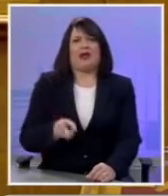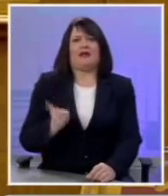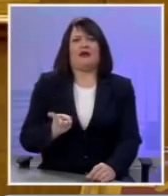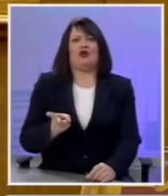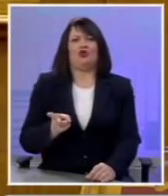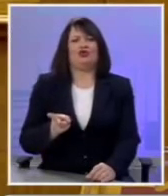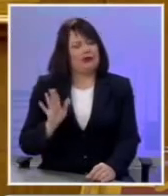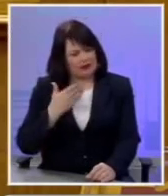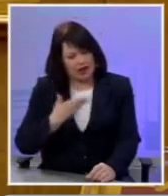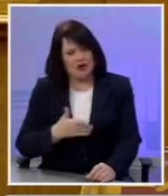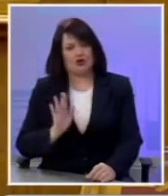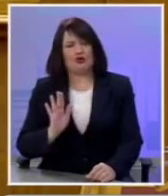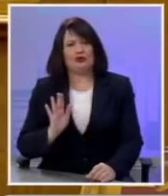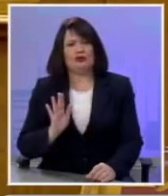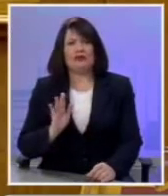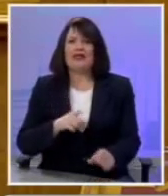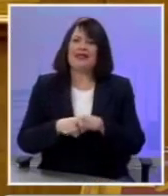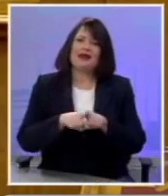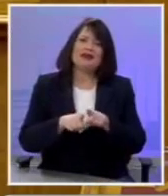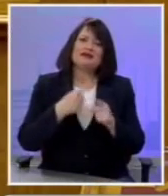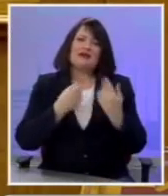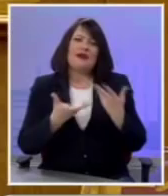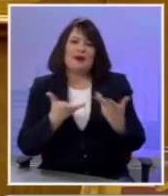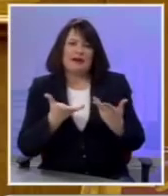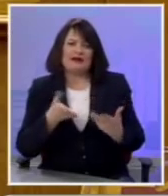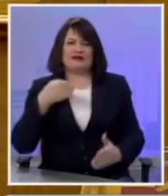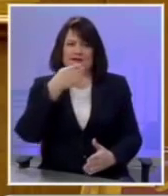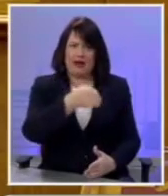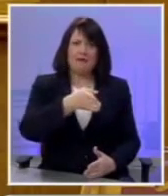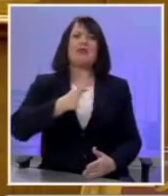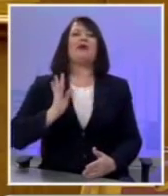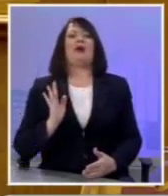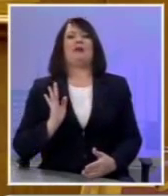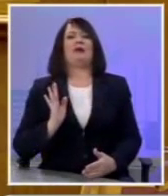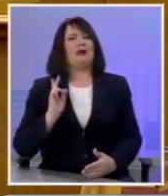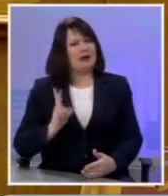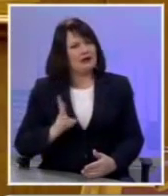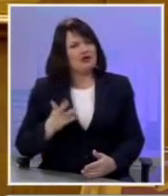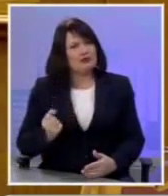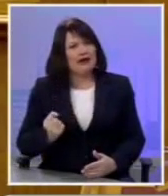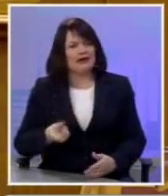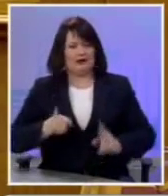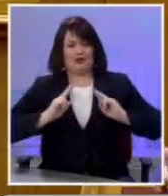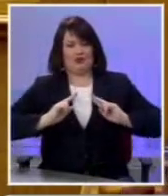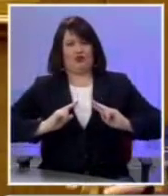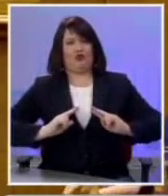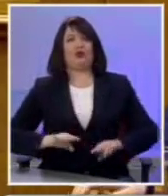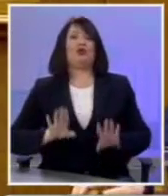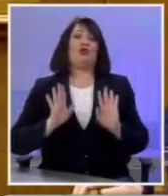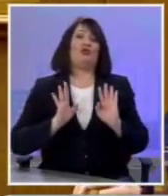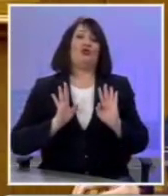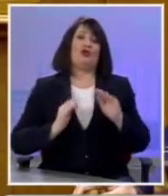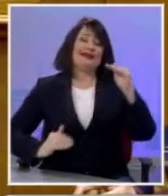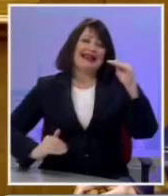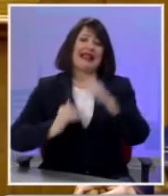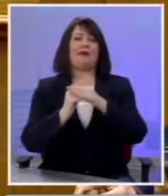ανεξάρτητα από το αν δίναμε τη μάχη της διαπραγμάτευσης ή όχι. Κανείς δεν είναι ευτυχής για το γεγονός ότι επιβλήθηκαν στη χώρα